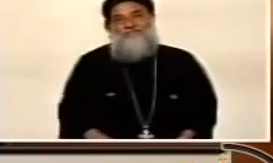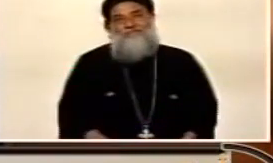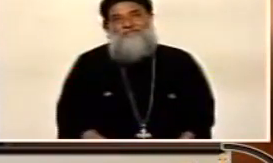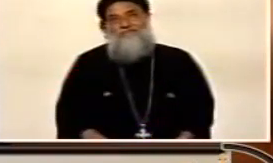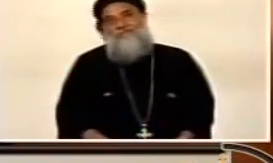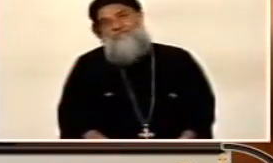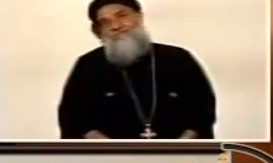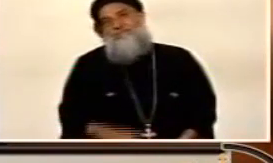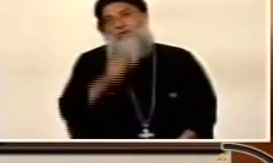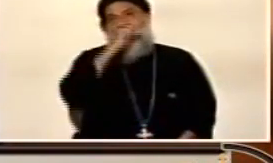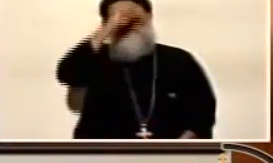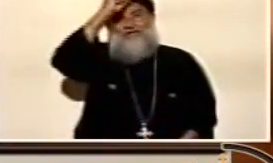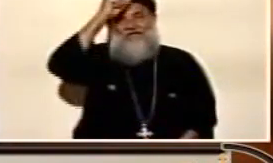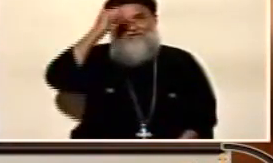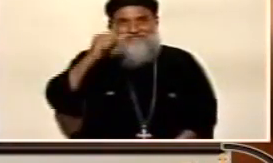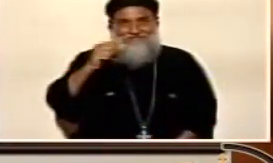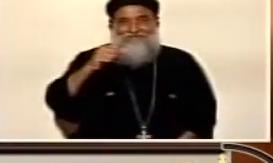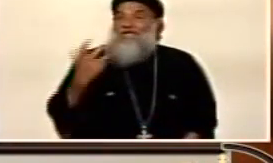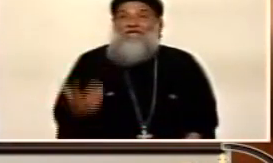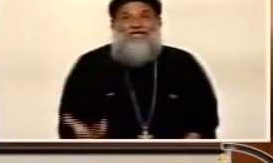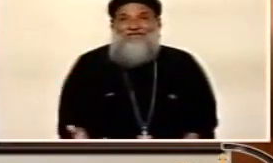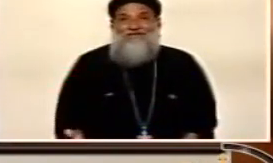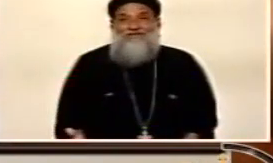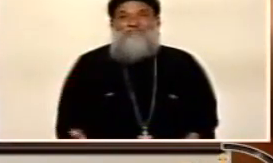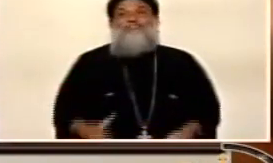لو جه عيد النيروز يوم أحد